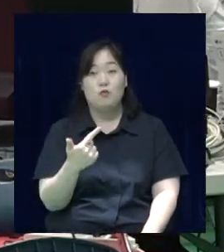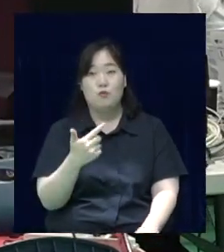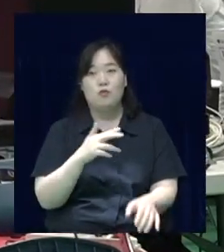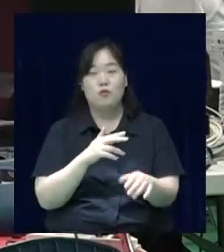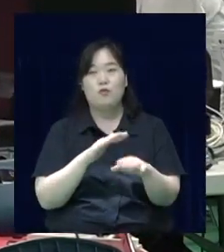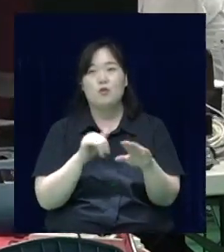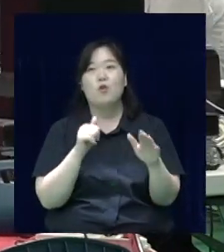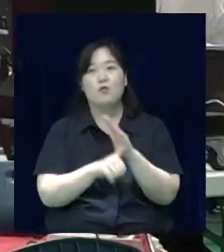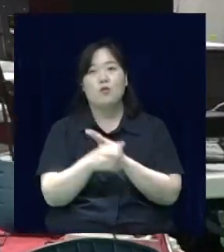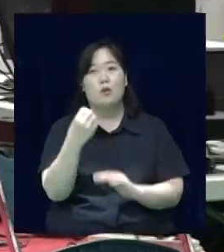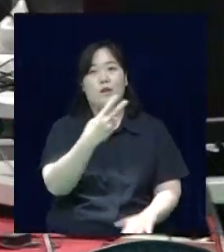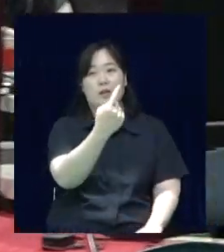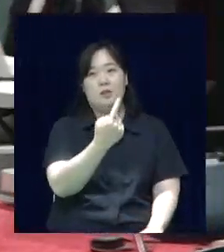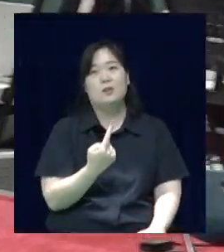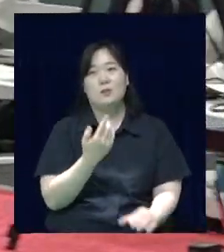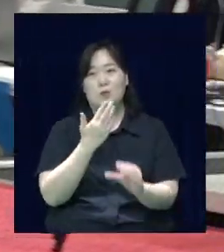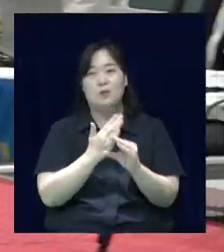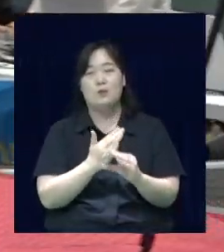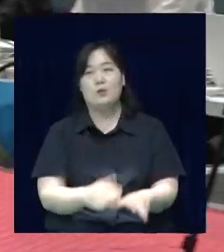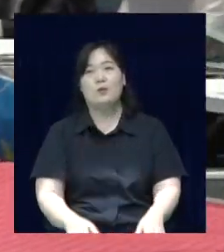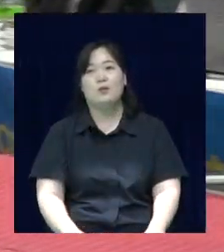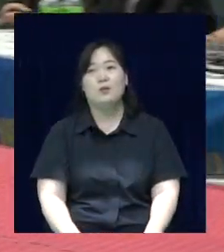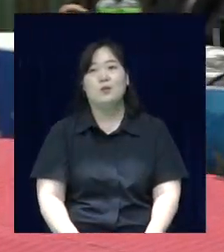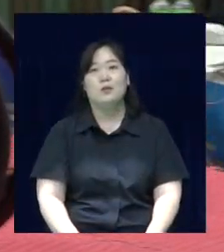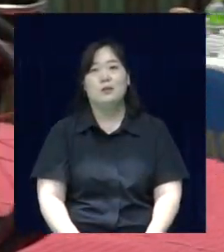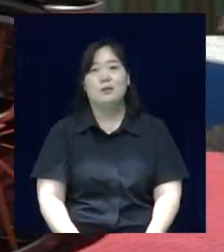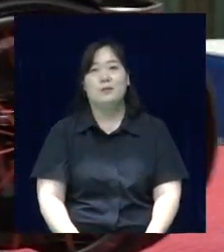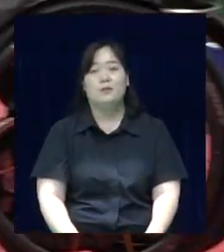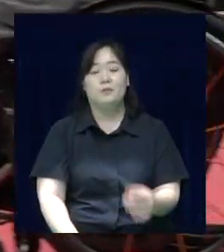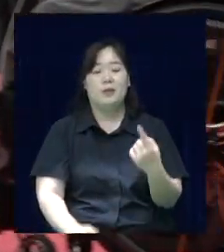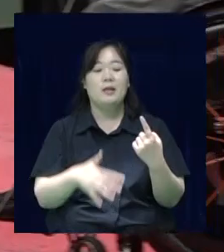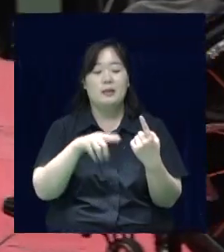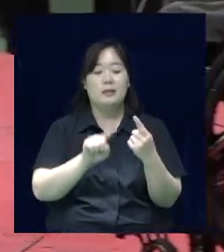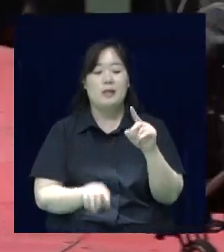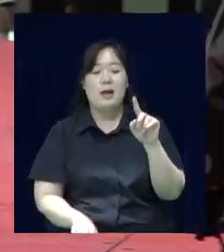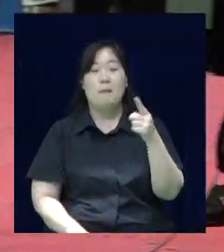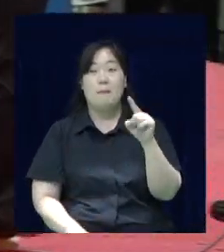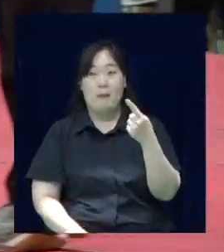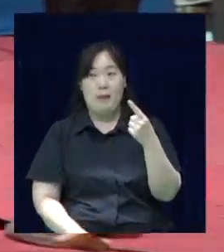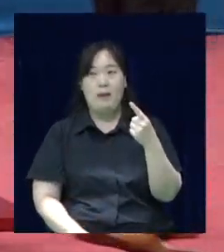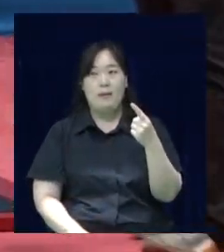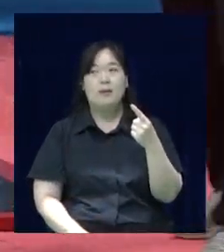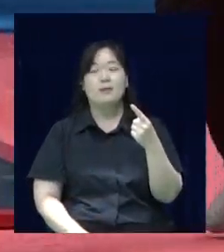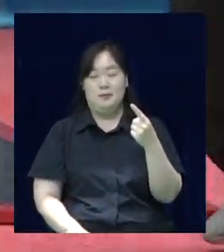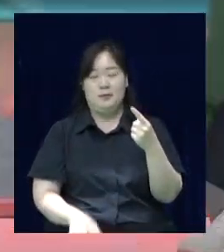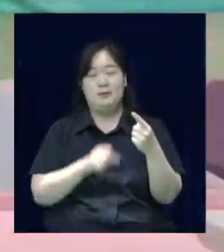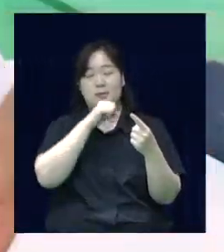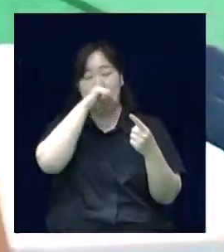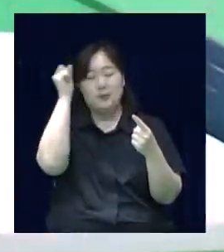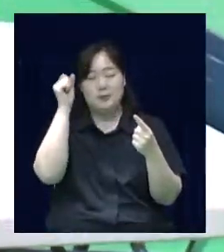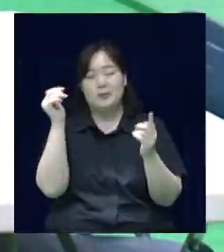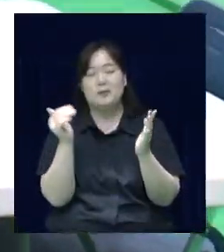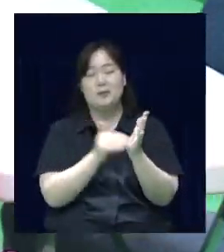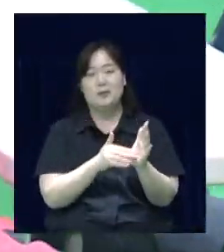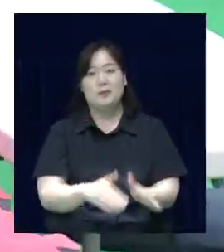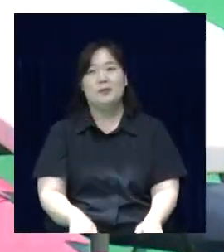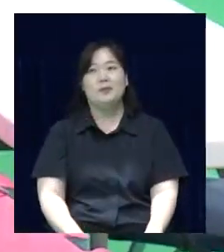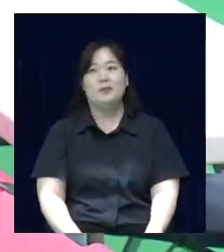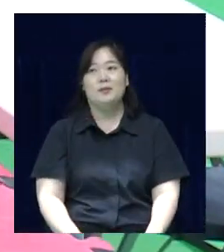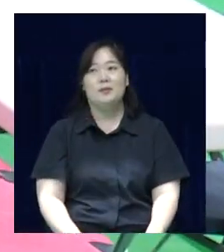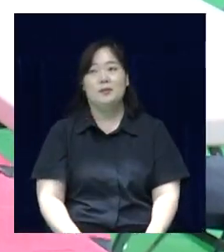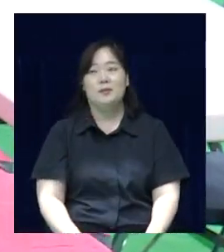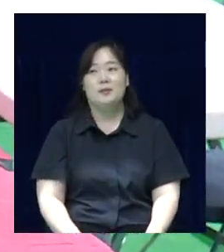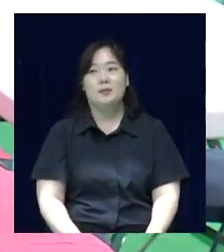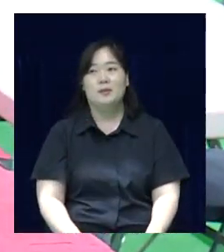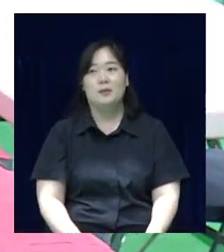이 경기장에 다시 들어서고 있습니다. 앞서 1차 시도 100kg을 가볍게 성공시켰던 네. 문정우 선수인데요.